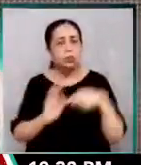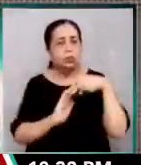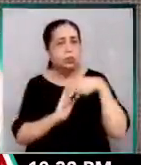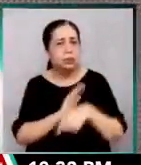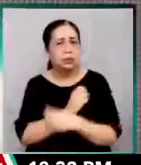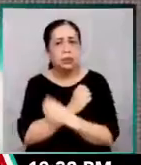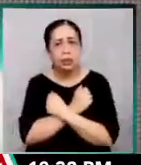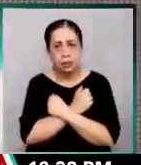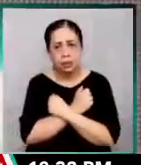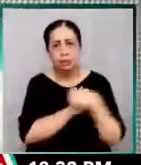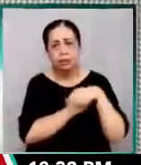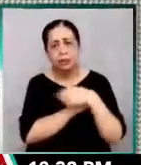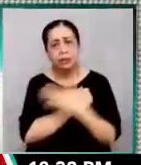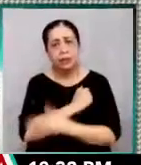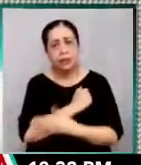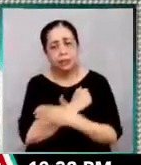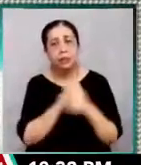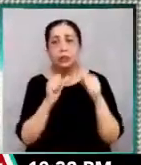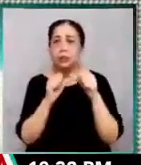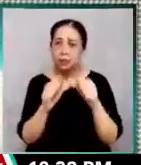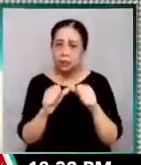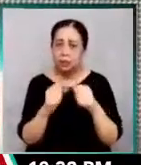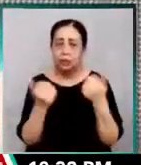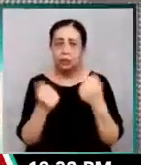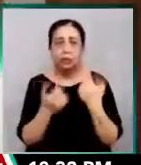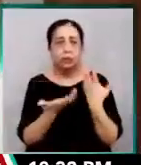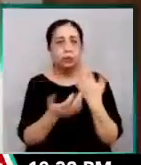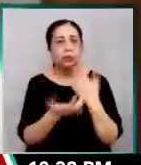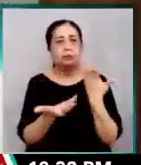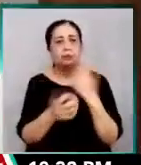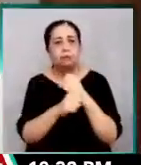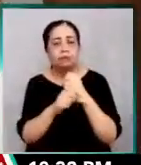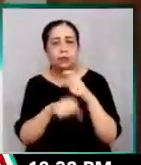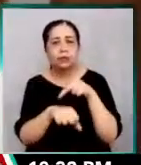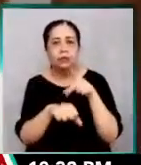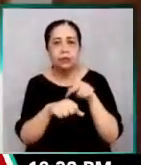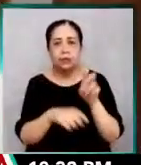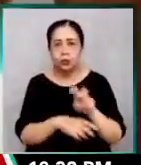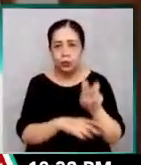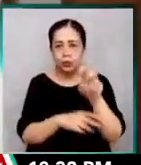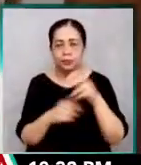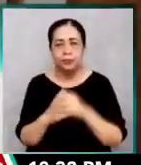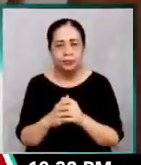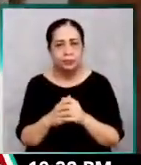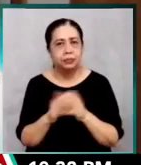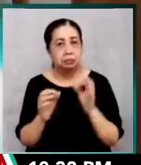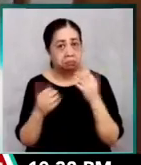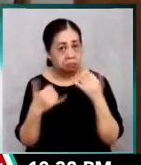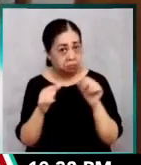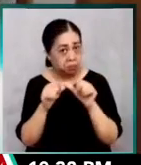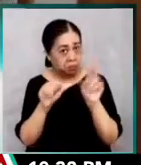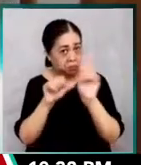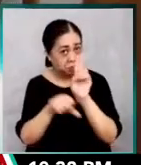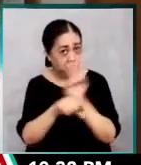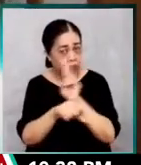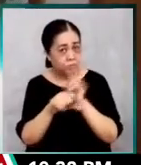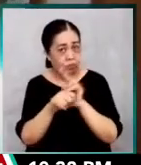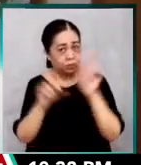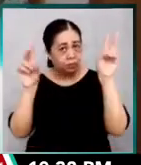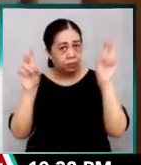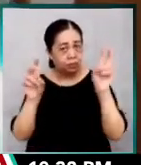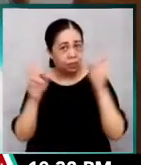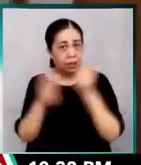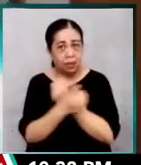country by continuing to champion Philippine tourism. Nang tanungin kung patuloy na gagamitin ang slogan na Love